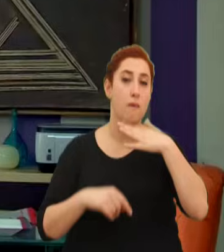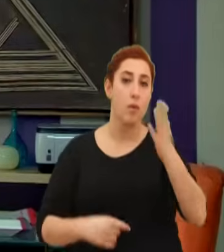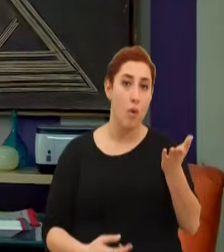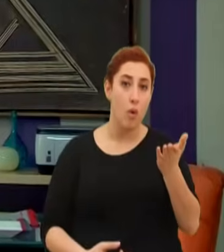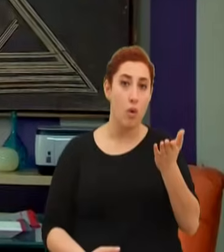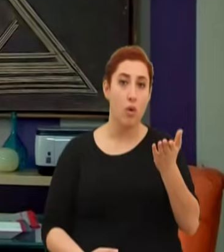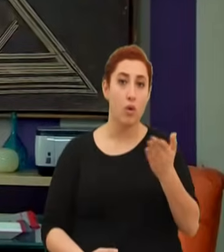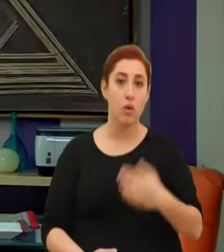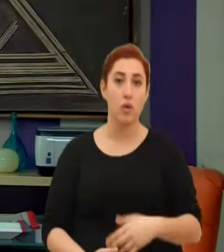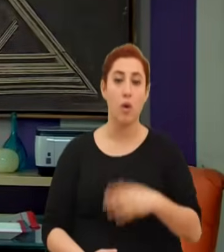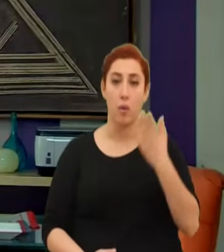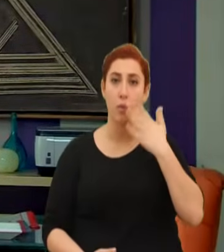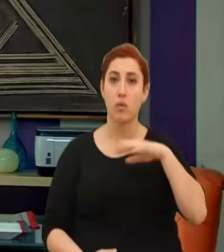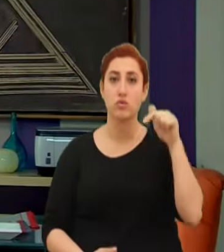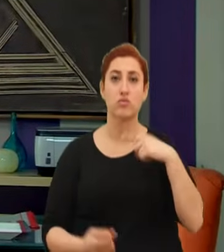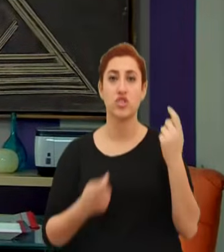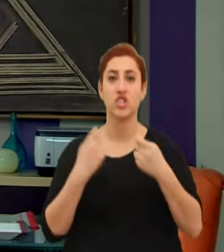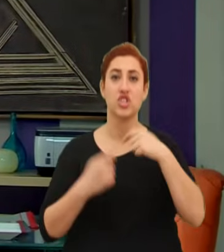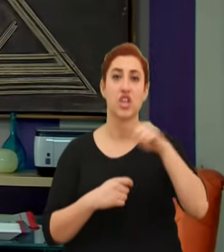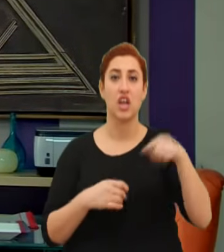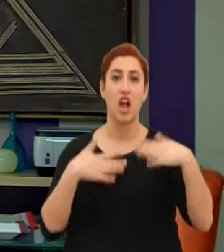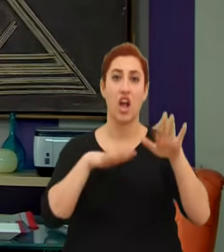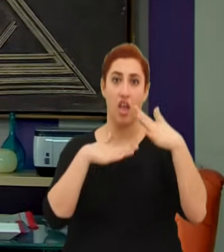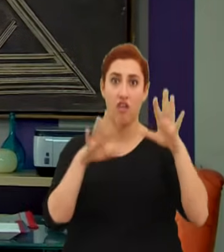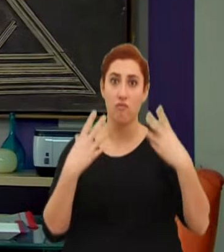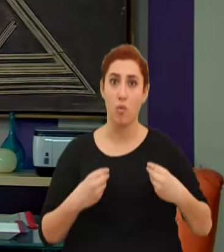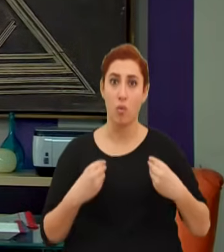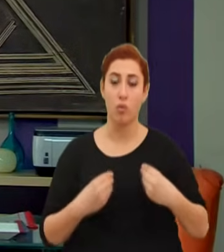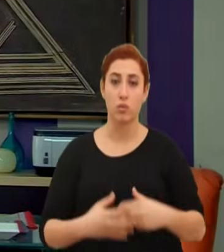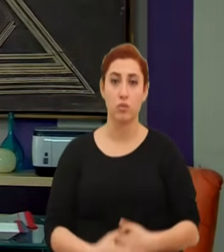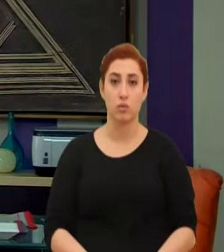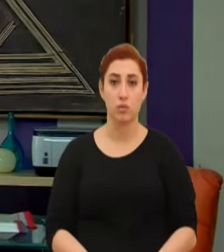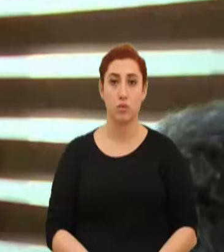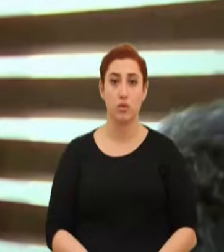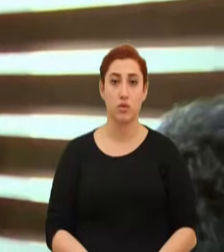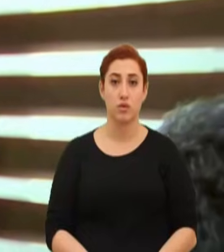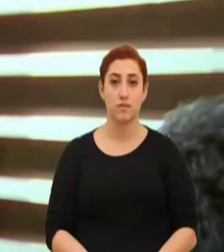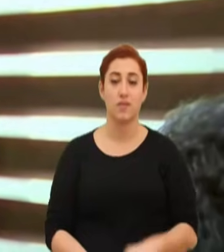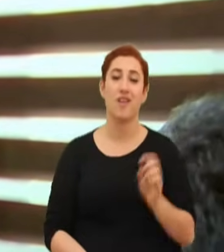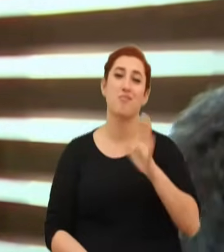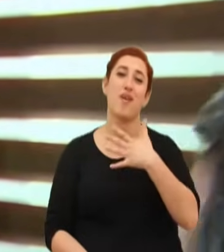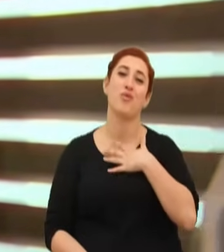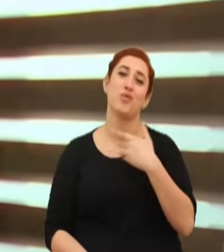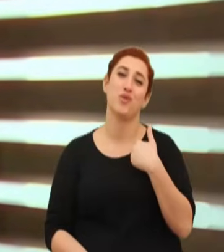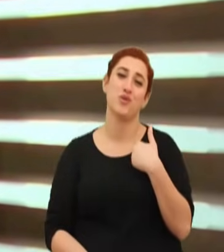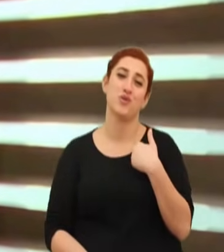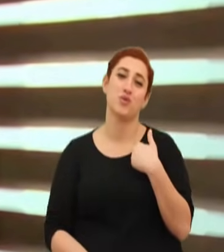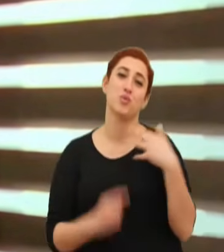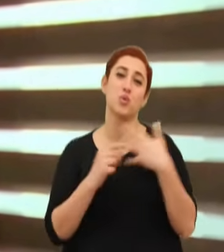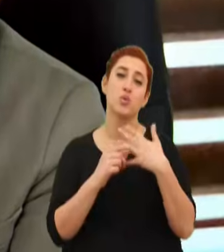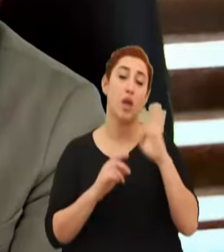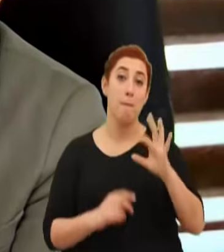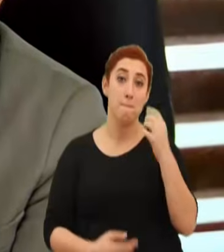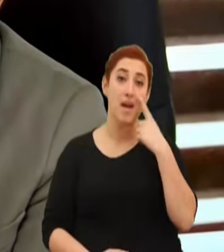yok. Ay yoksa bu şirkettekiler greve mi girdi? Ay patroncuğum. Yüzüğe